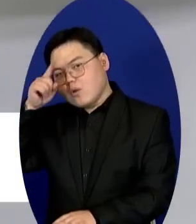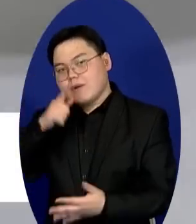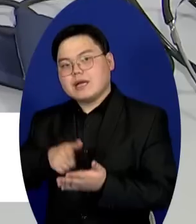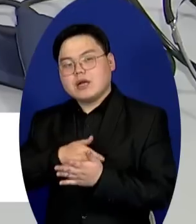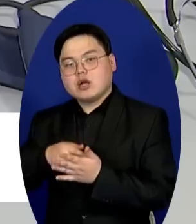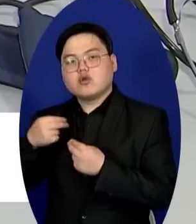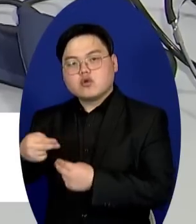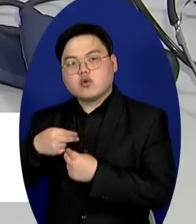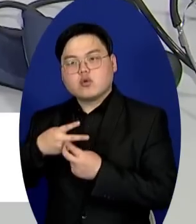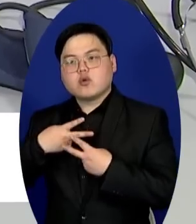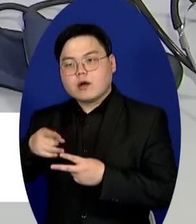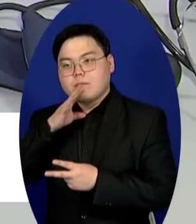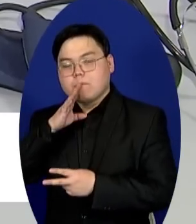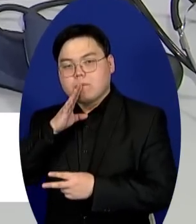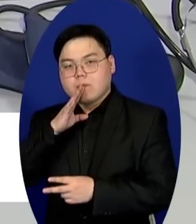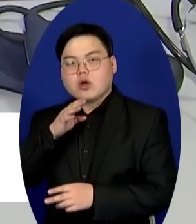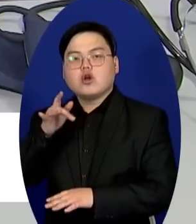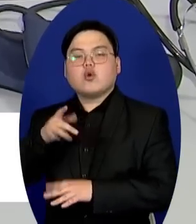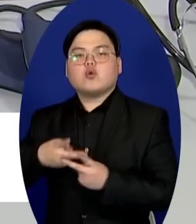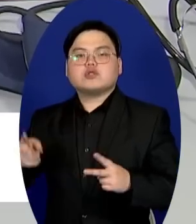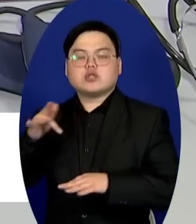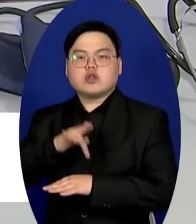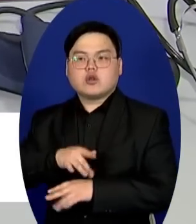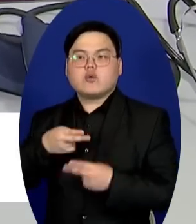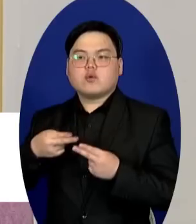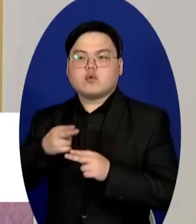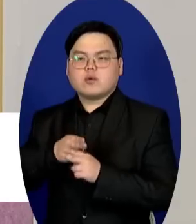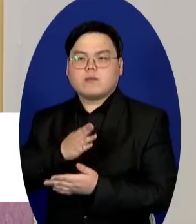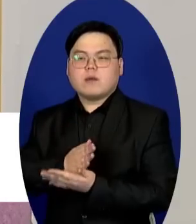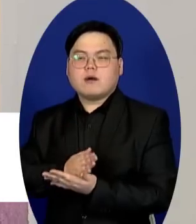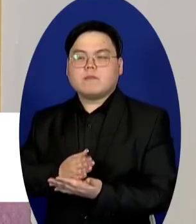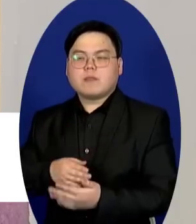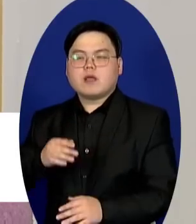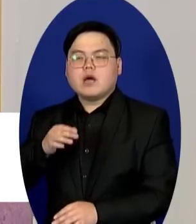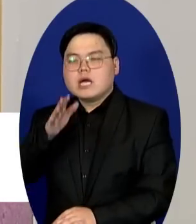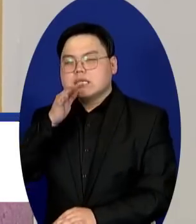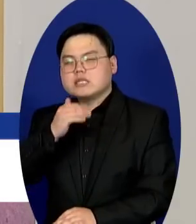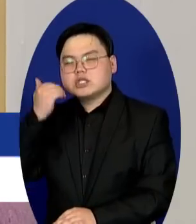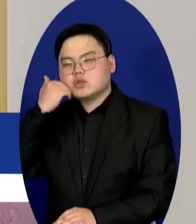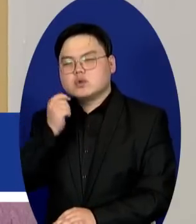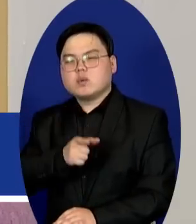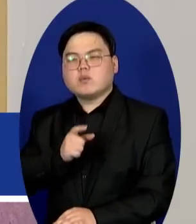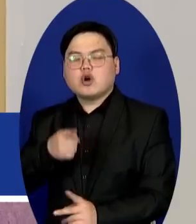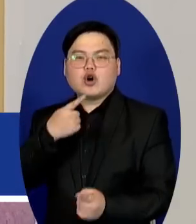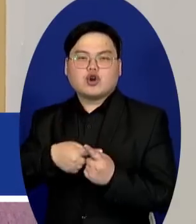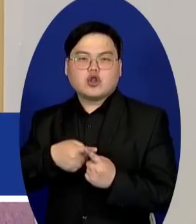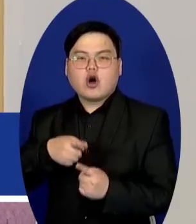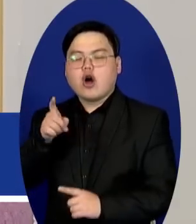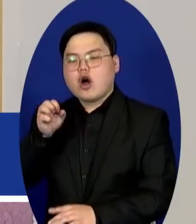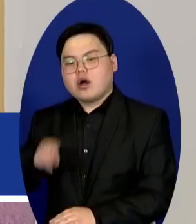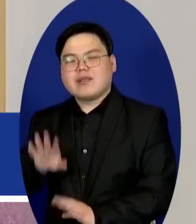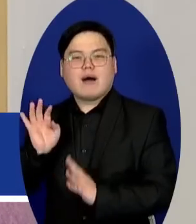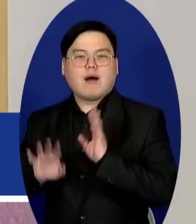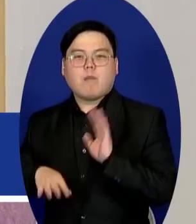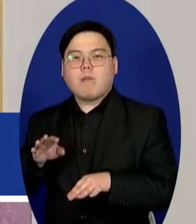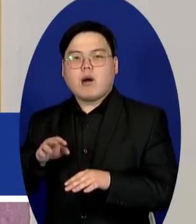шаарлахтай тусламж үйлчилгээг геронтологийн үндэсний төв үзүүлдэг байна. Өндөр настангуудаа уламжлахад хөтэ гадаа гэж яахгүй